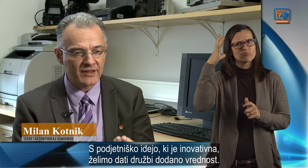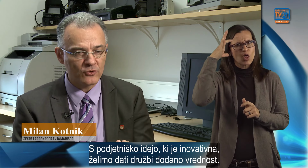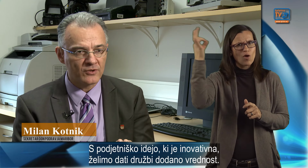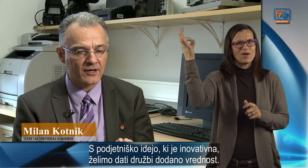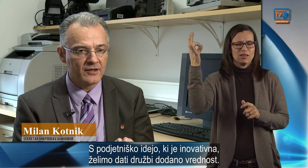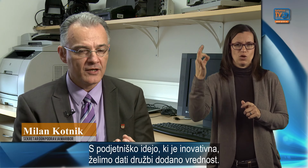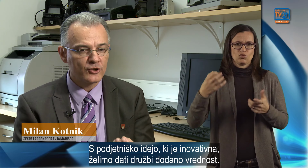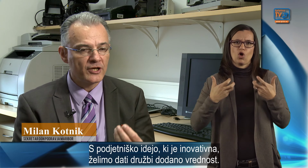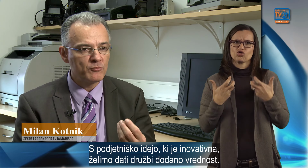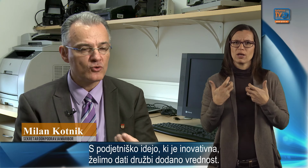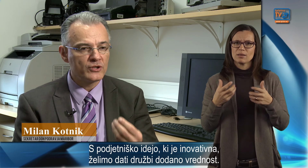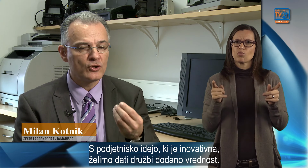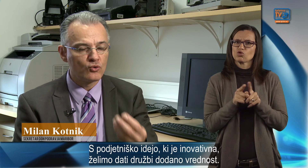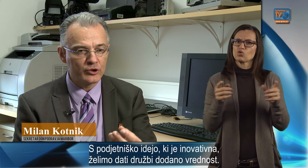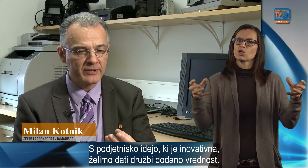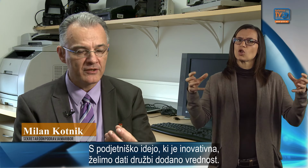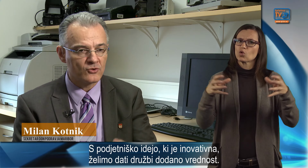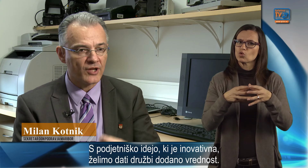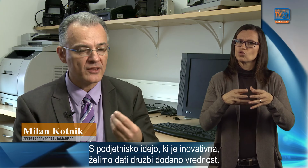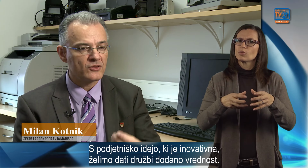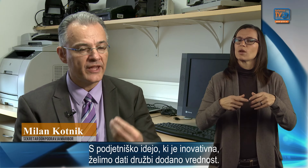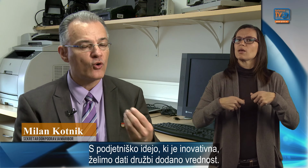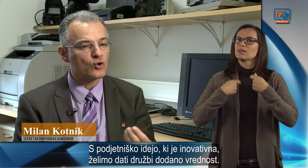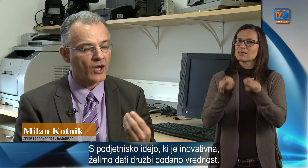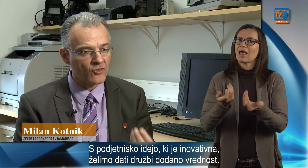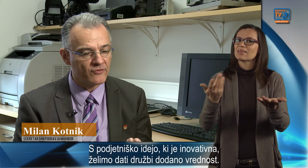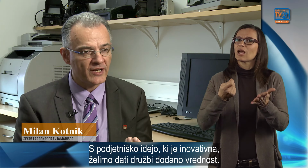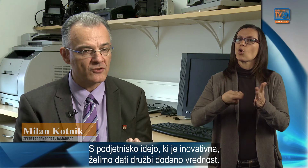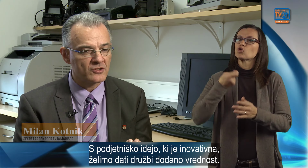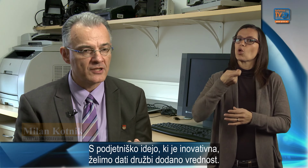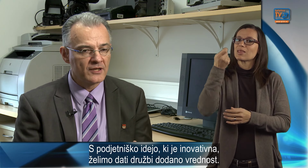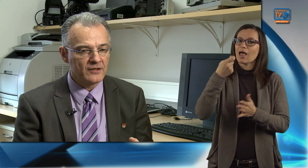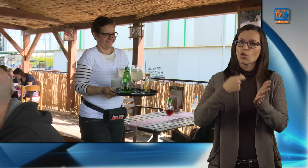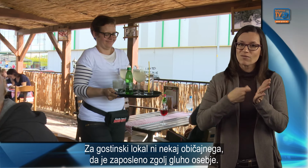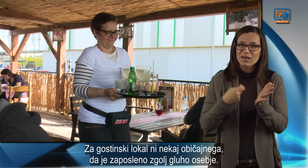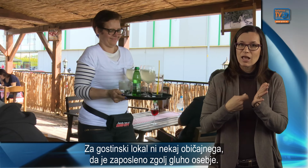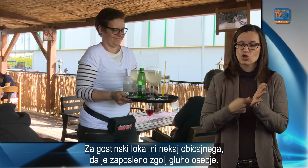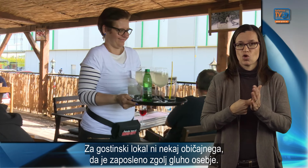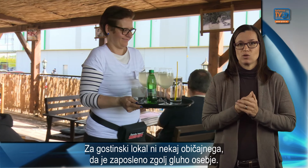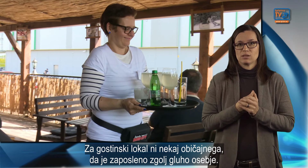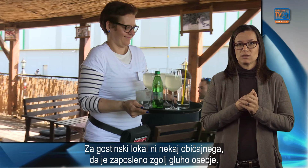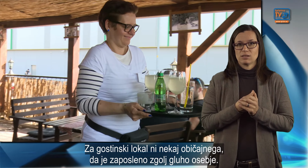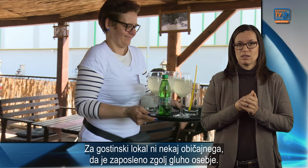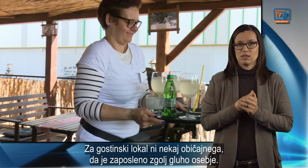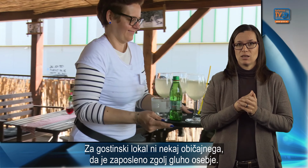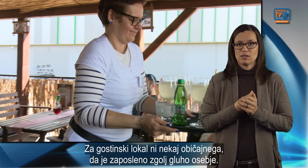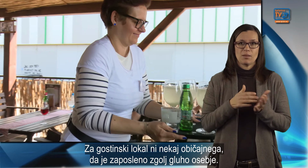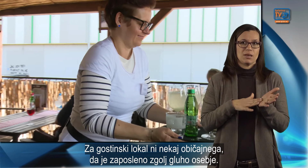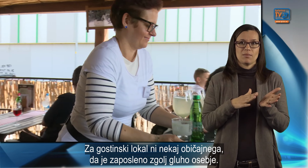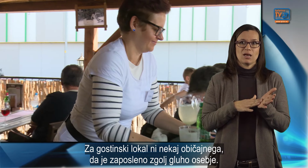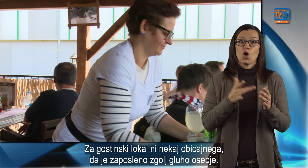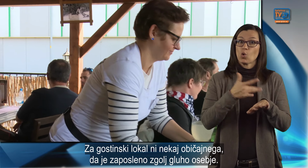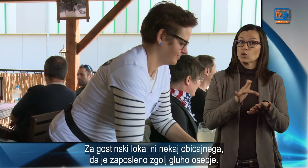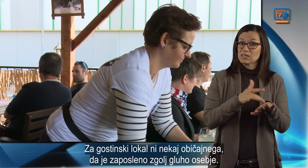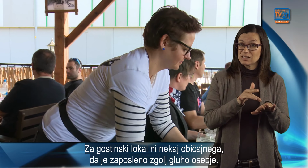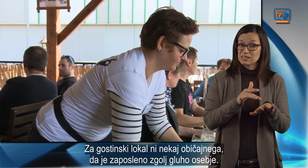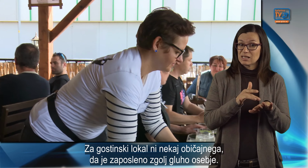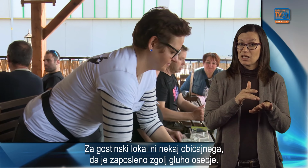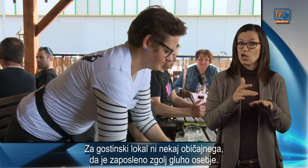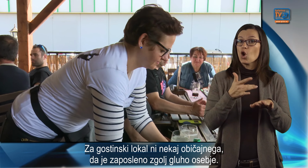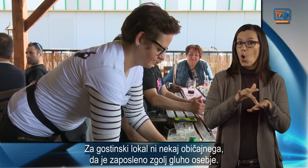je inovativna, želimo tudi družbi dodati neko dodano vrednost, z gostinski lokal